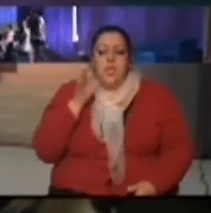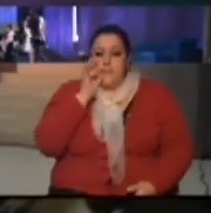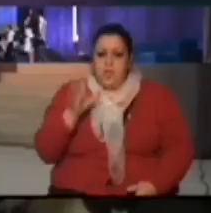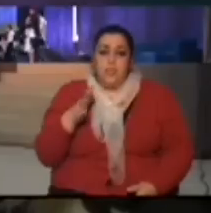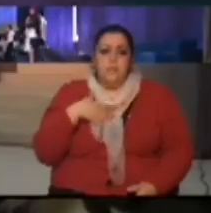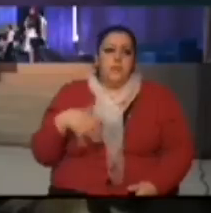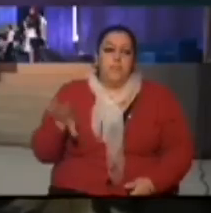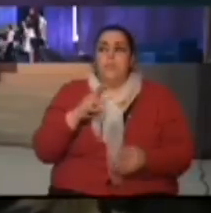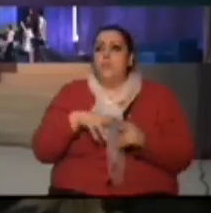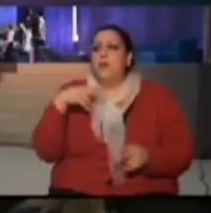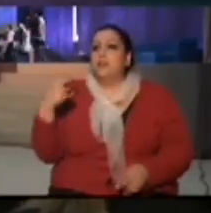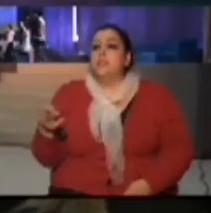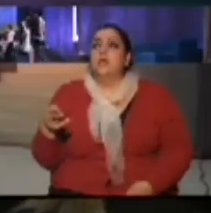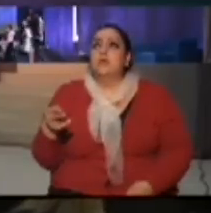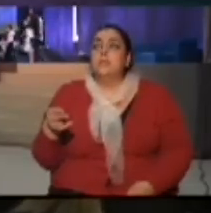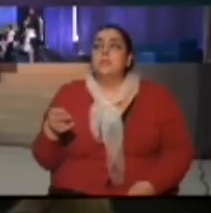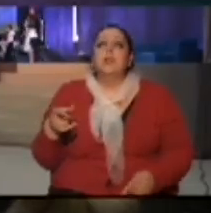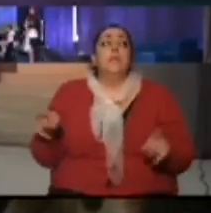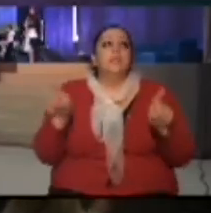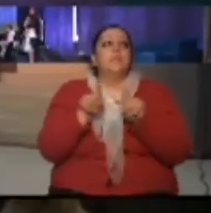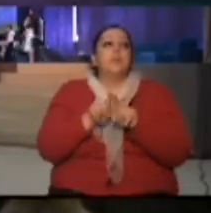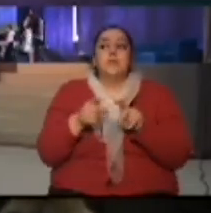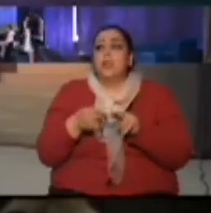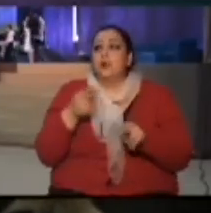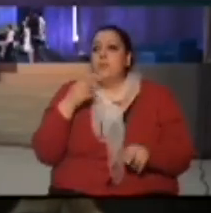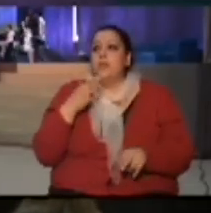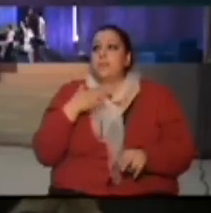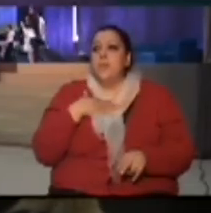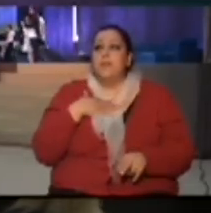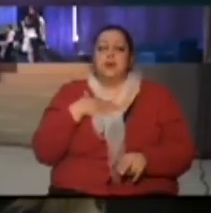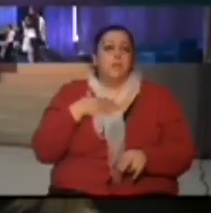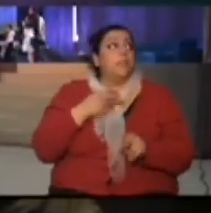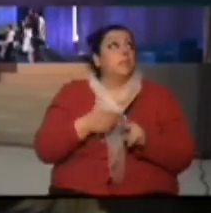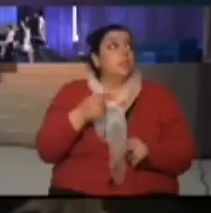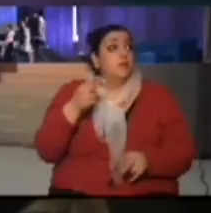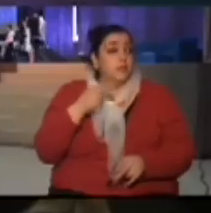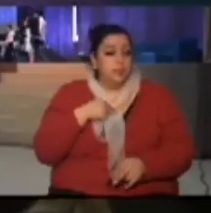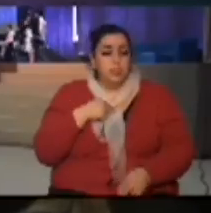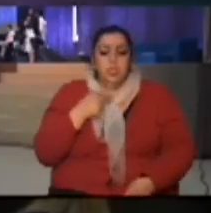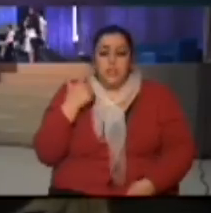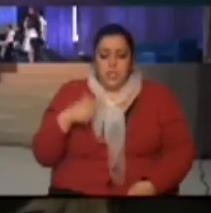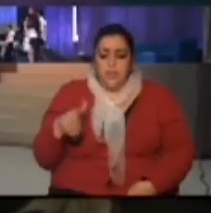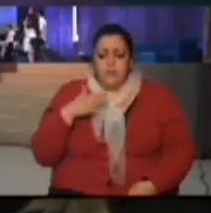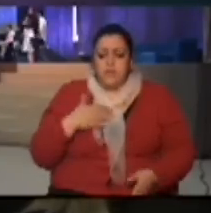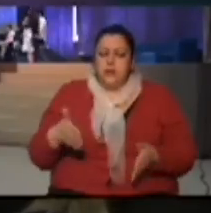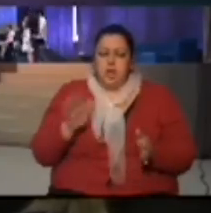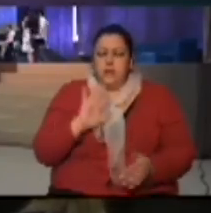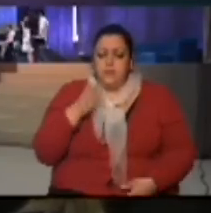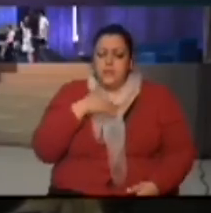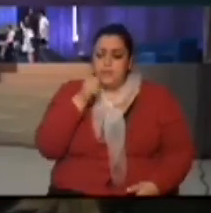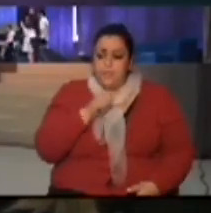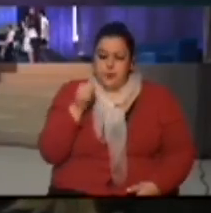բոլոր պարտքերը, ինչպես մենք էլ ներում ենք մեր պարտապաններին, եւ մի տան իր մեզ